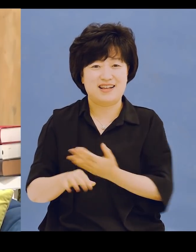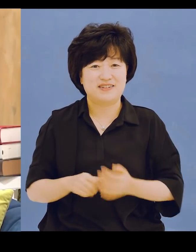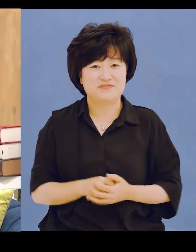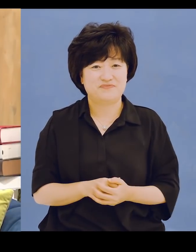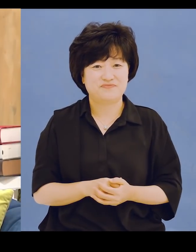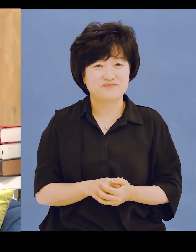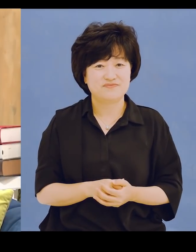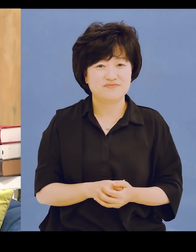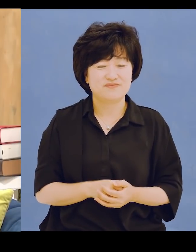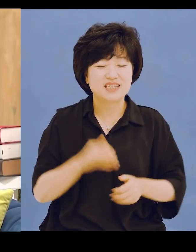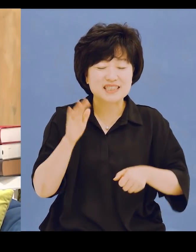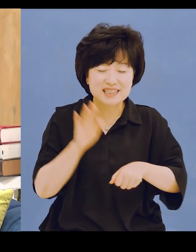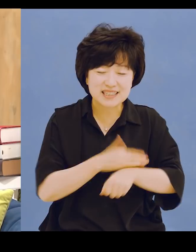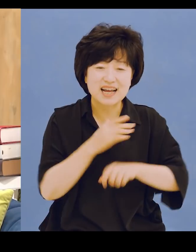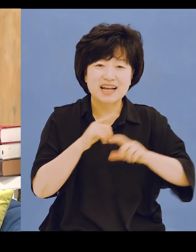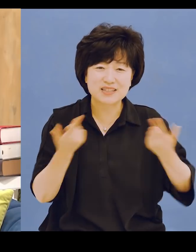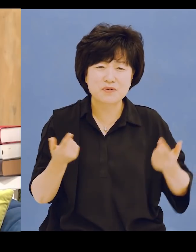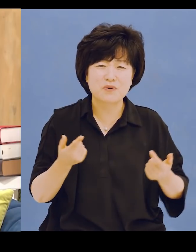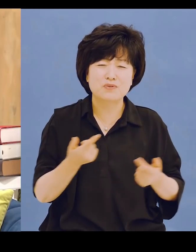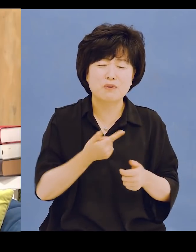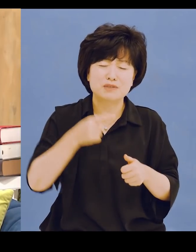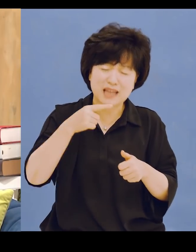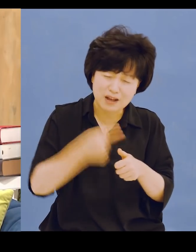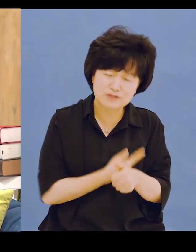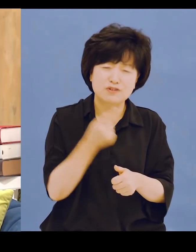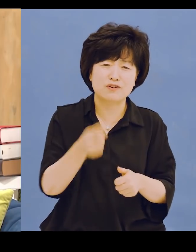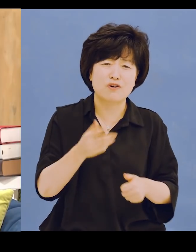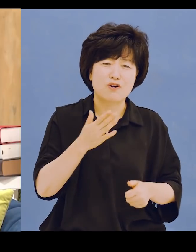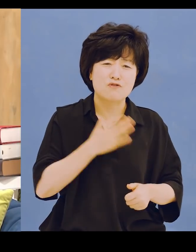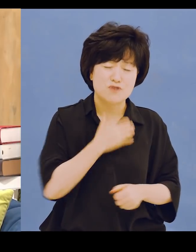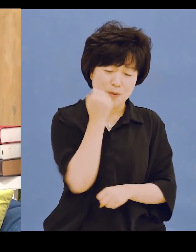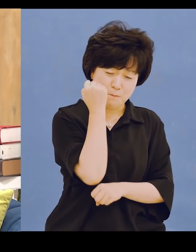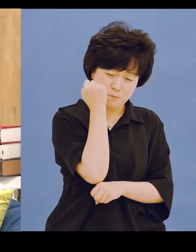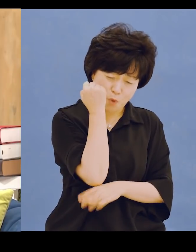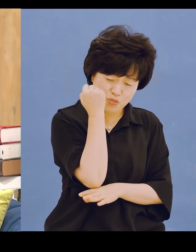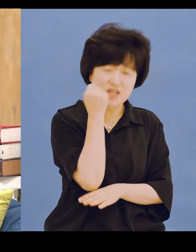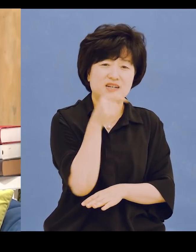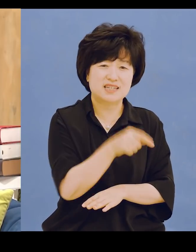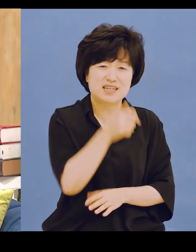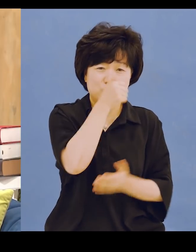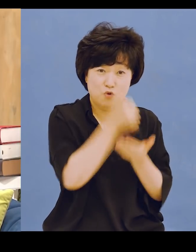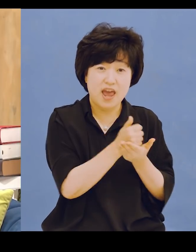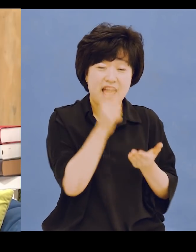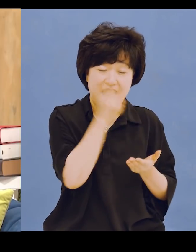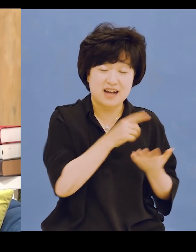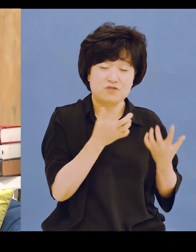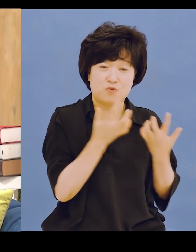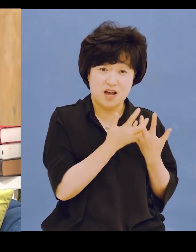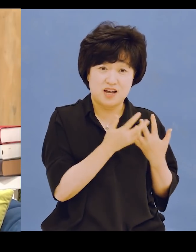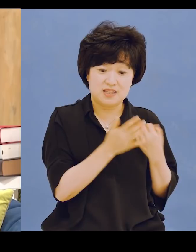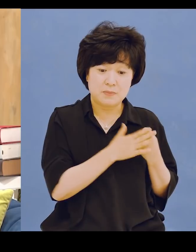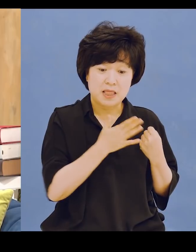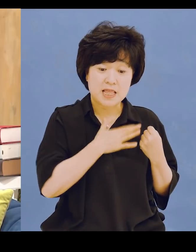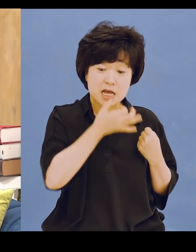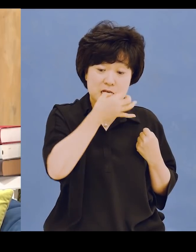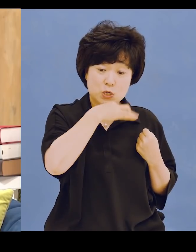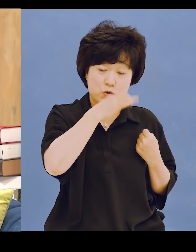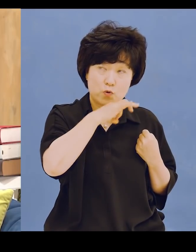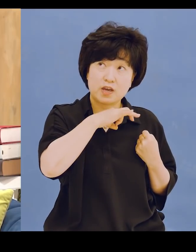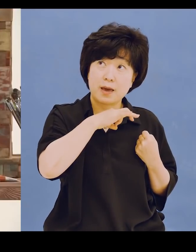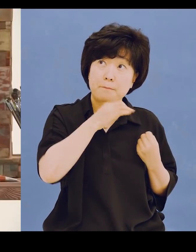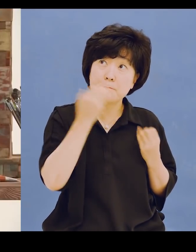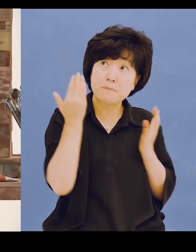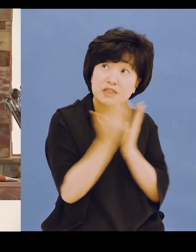아니에요. 롱한 게 아니고요. 예. 자연적인 거예요. 왜? 네. 우리 본능 자체가 제약됐기 때문에 그렇죠. 나의 유익에 맞춰서